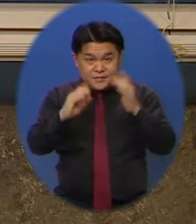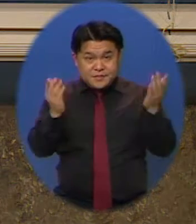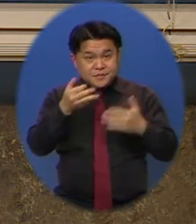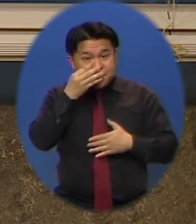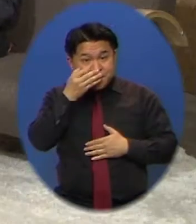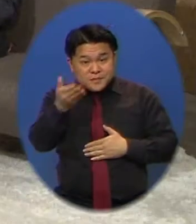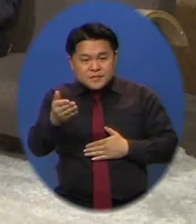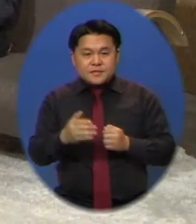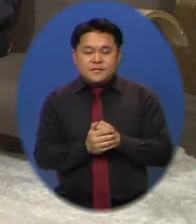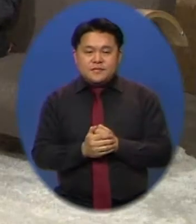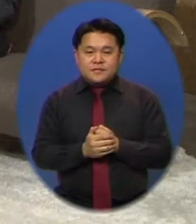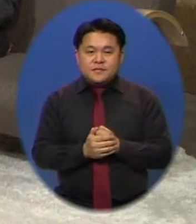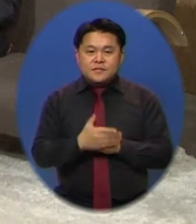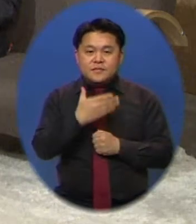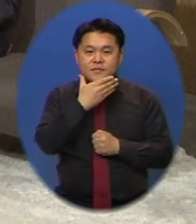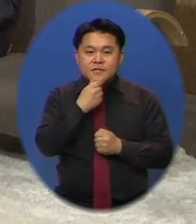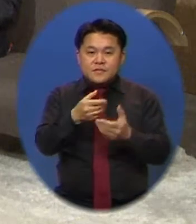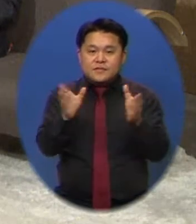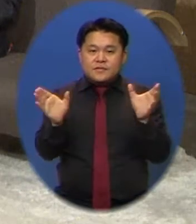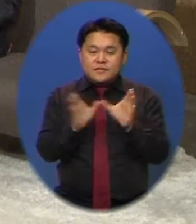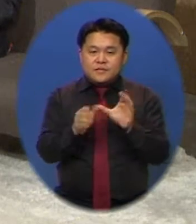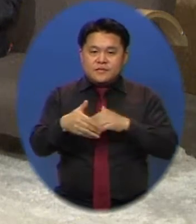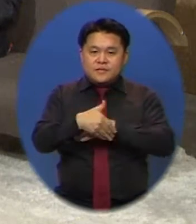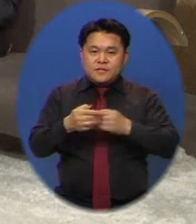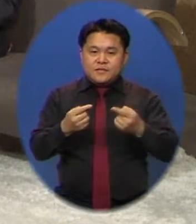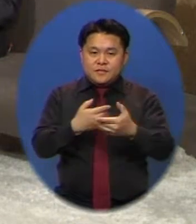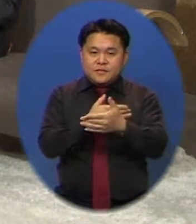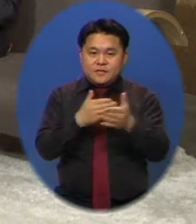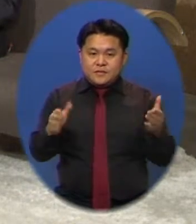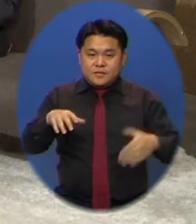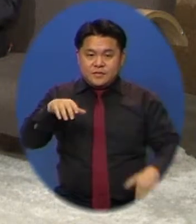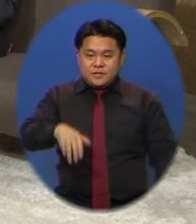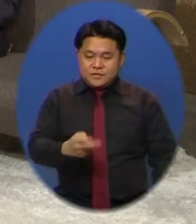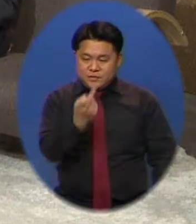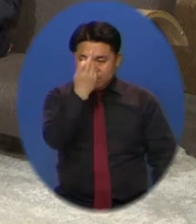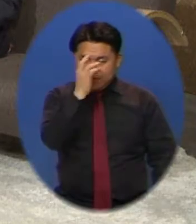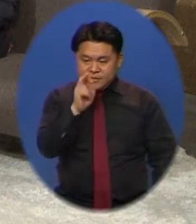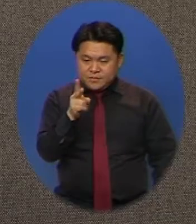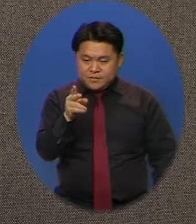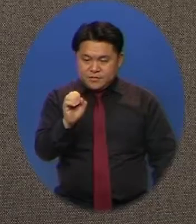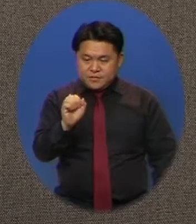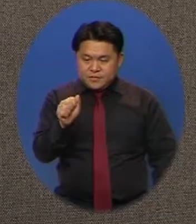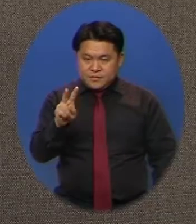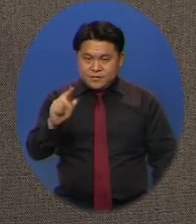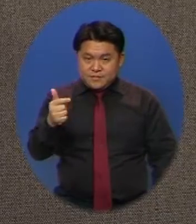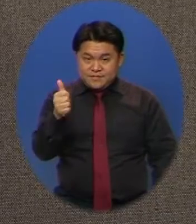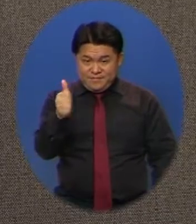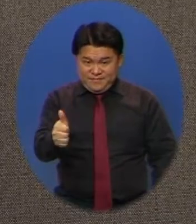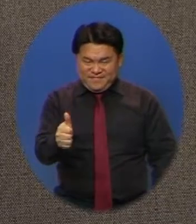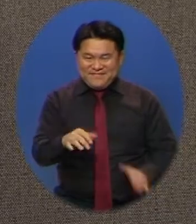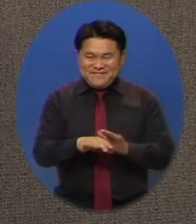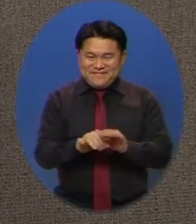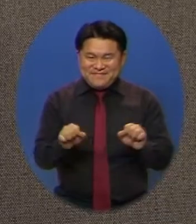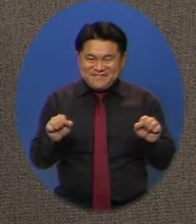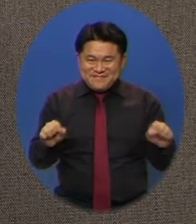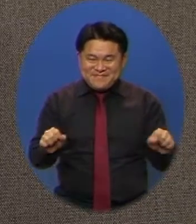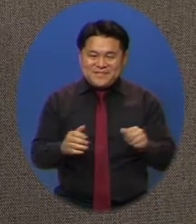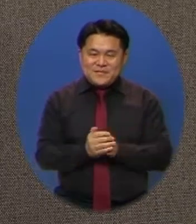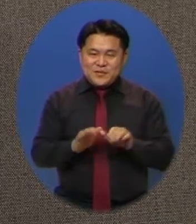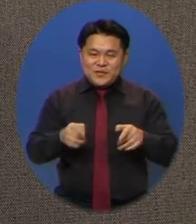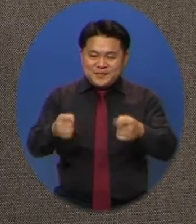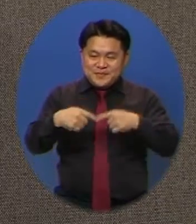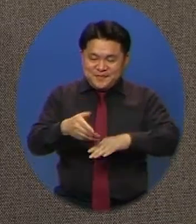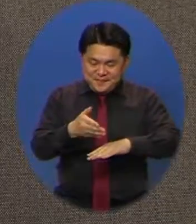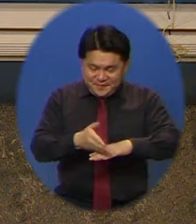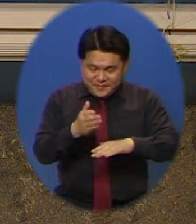함께 해주셨습니다. 보건복지부 기획조정실 최영현 실장님이십니다. 안녕하세요. 네, 안녕하십니까. 네, 귀한 시간 내주셔서